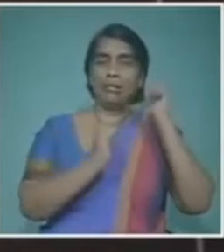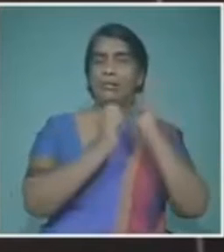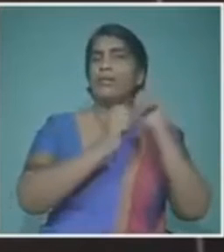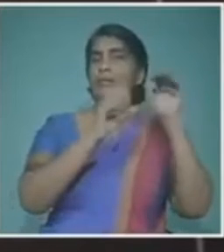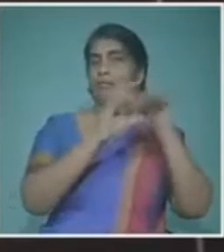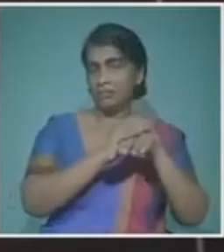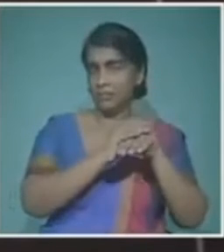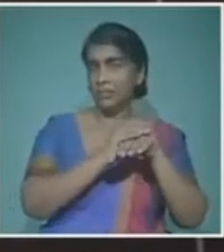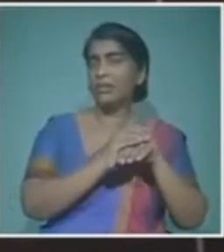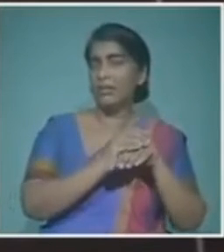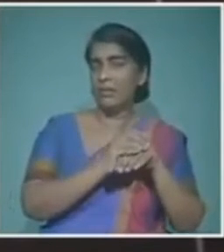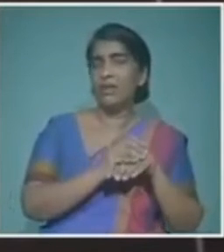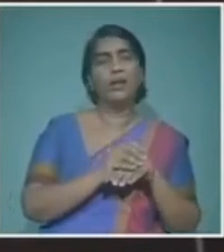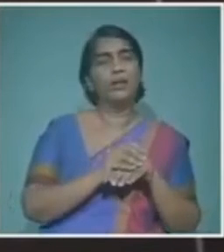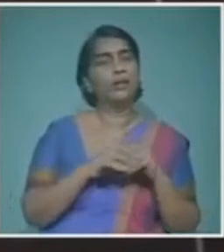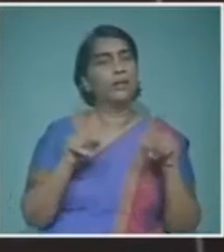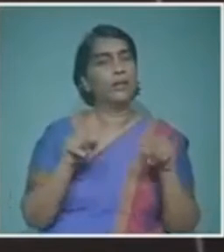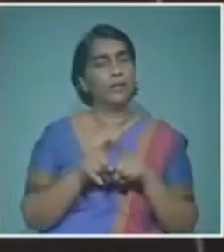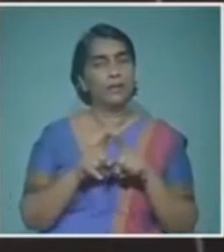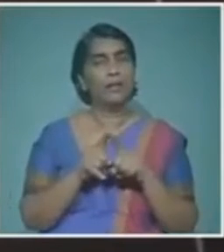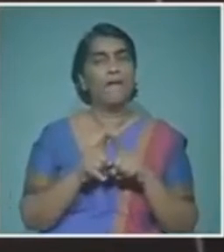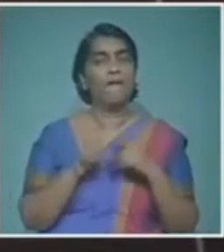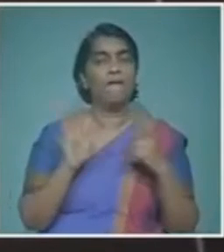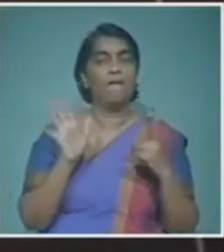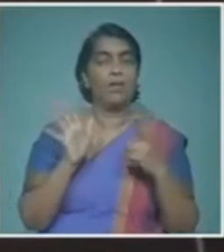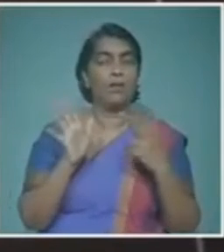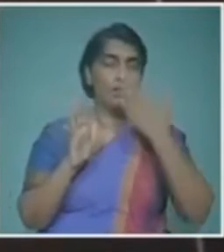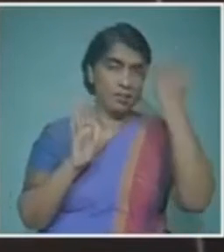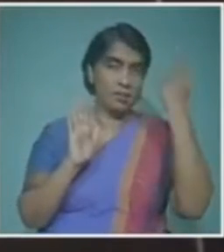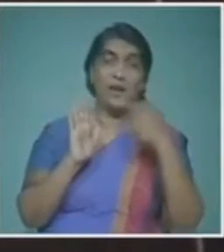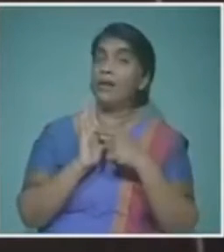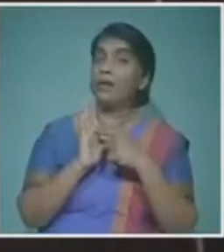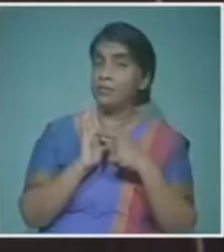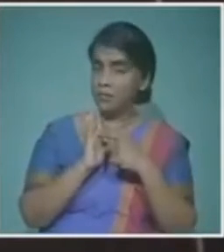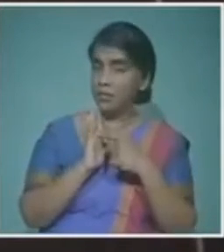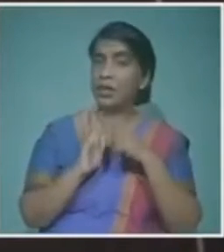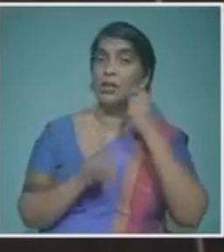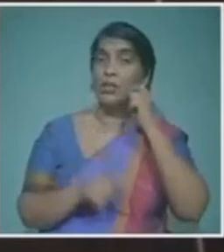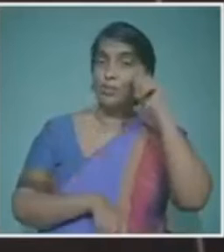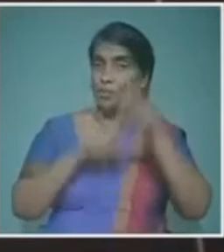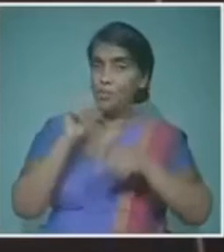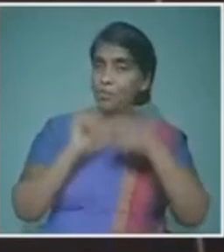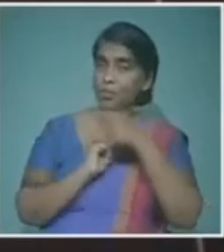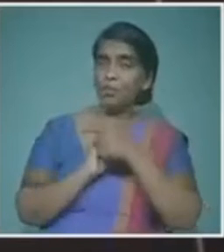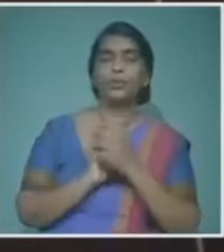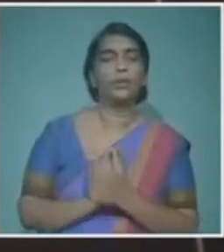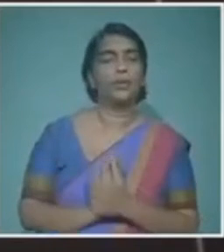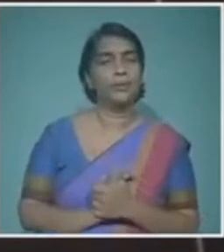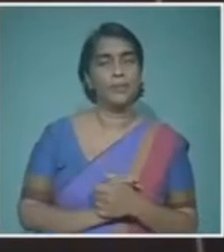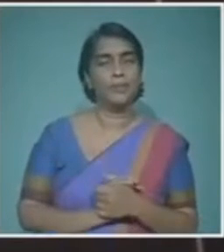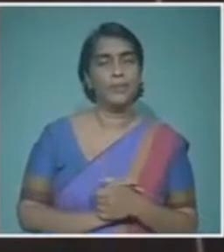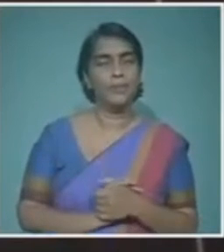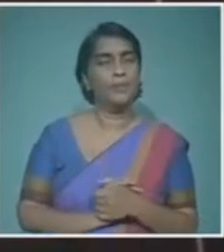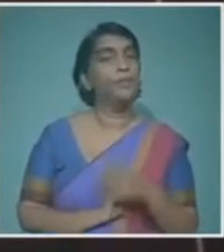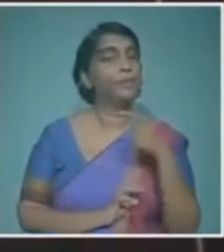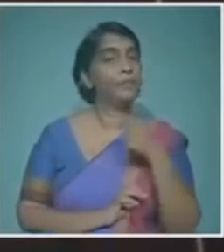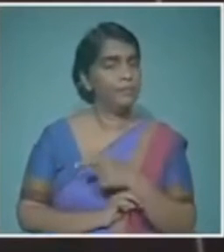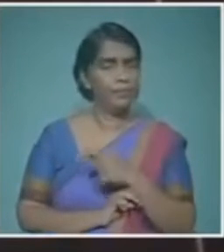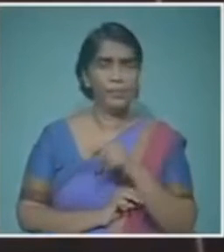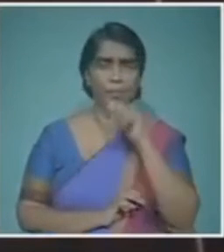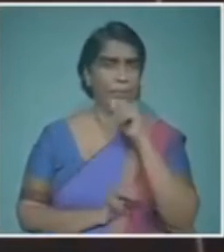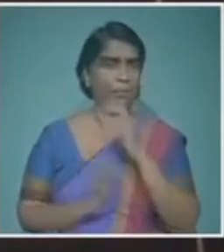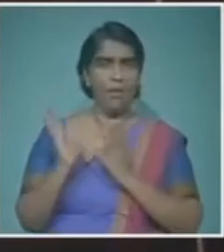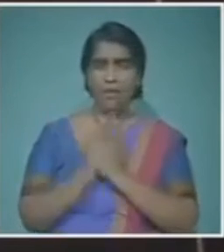வன்னில வந்து எத்தனையோ லட்சம் மக்கள் இருக்காங்க, வடக்கு கிழக்கு எல்லாத்தையும் சேர்த்து பாத்துக்க. ஆனா இன்னைக்கு அந்த மக்களுக்கு எந்த விதமான உரிமையும் இல்ல. ஒரு கொடுமையான விஷயம்,